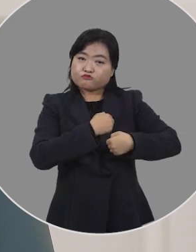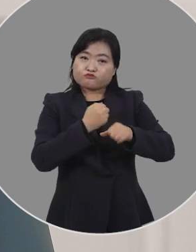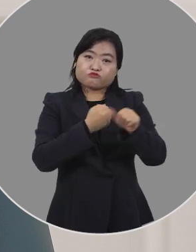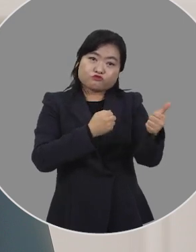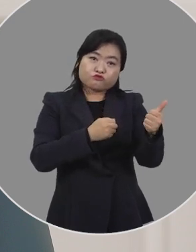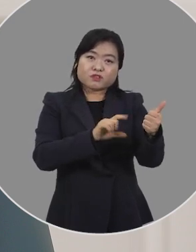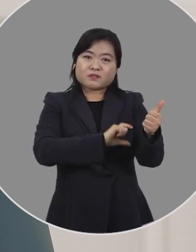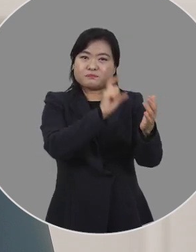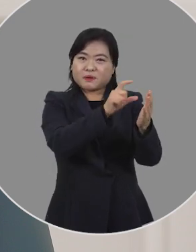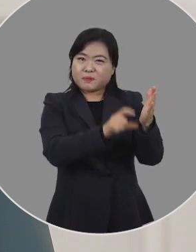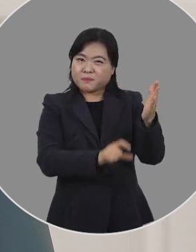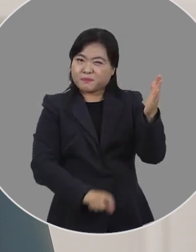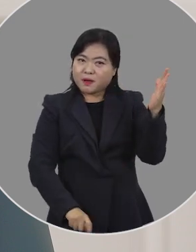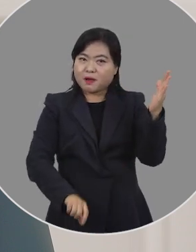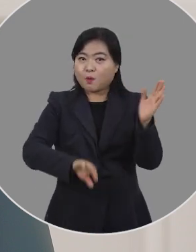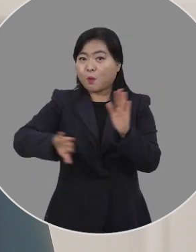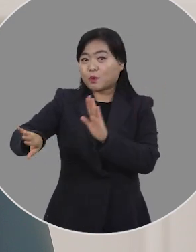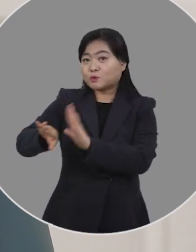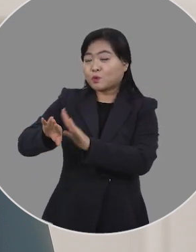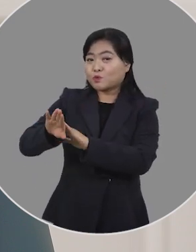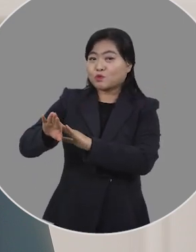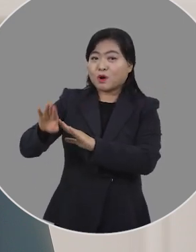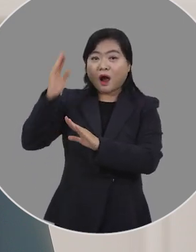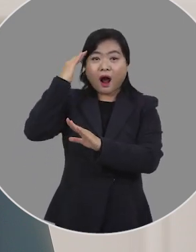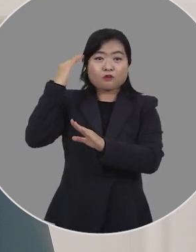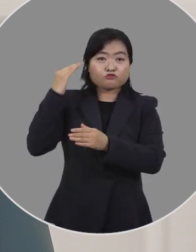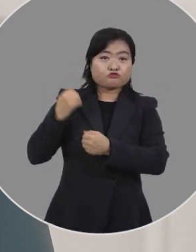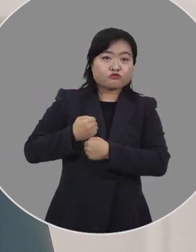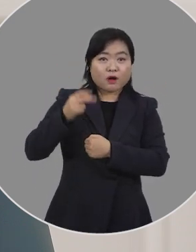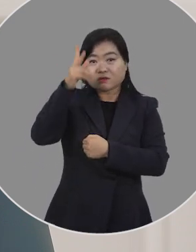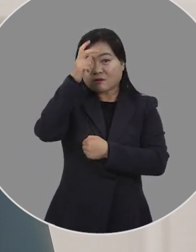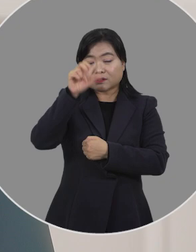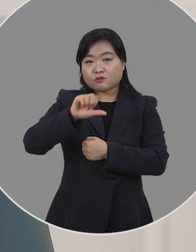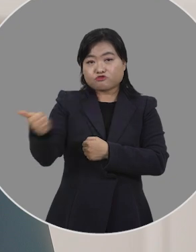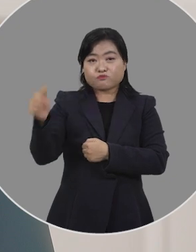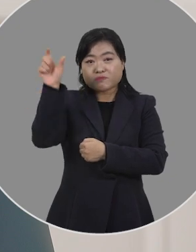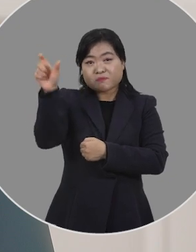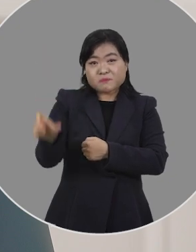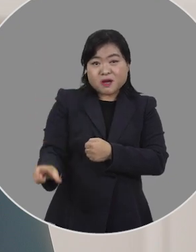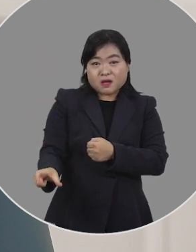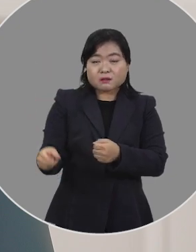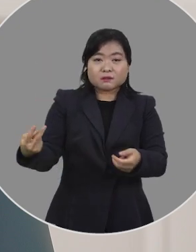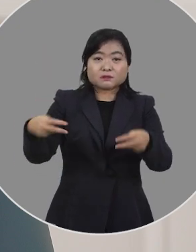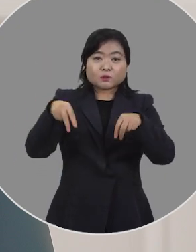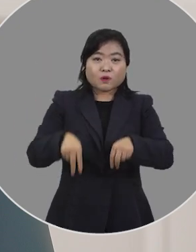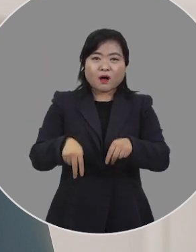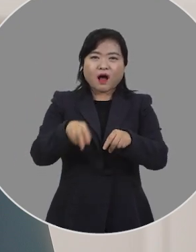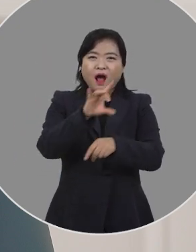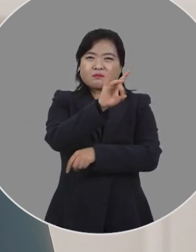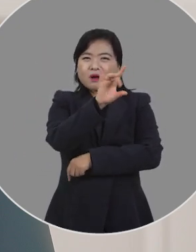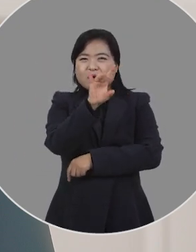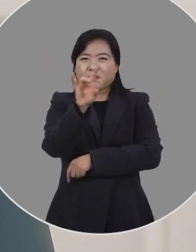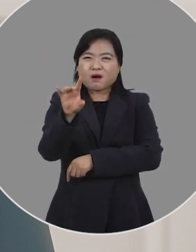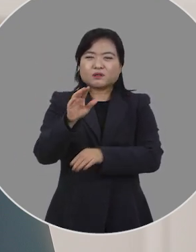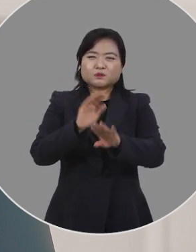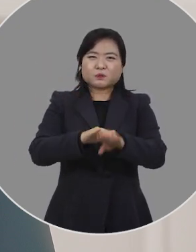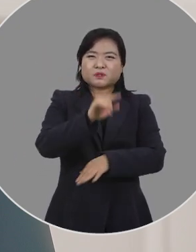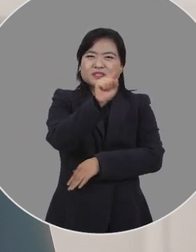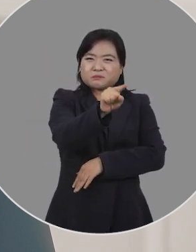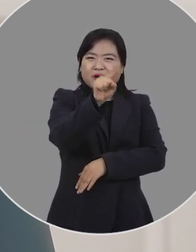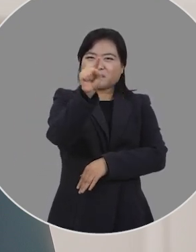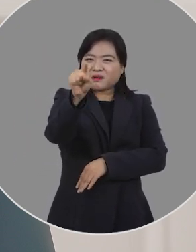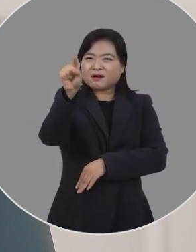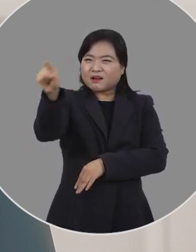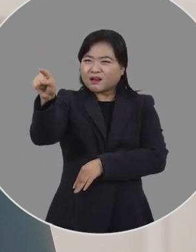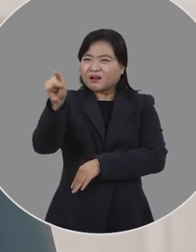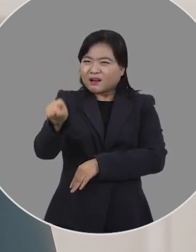명단이 다 새겨 있고 오른쪽은 이제 국군하고 경찰인데 그 자리에 서서 그 한 명 한 명 손을